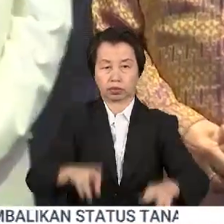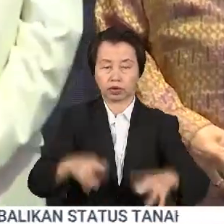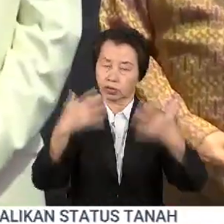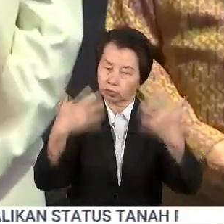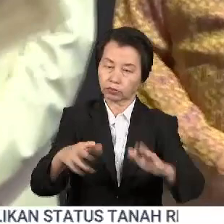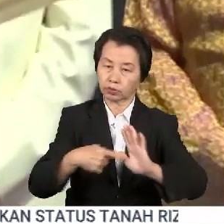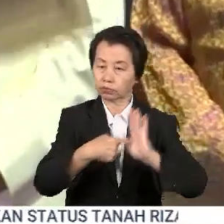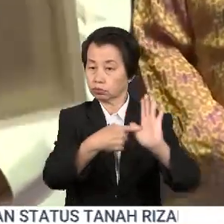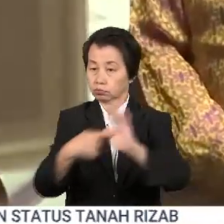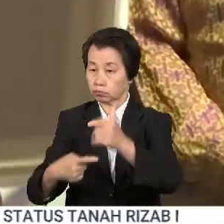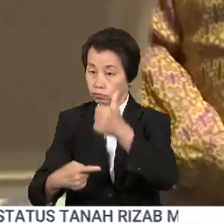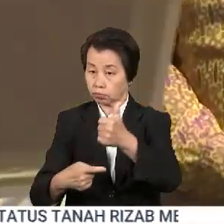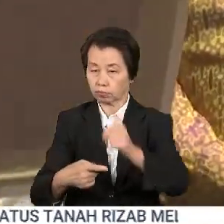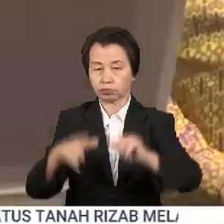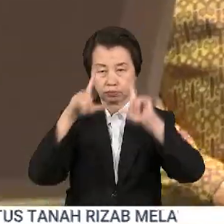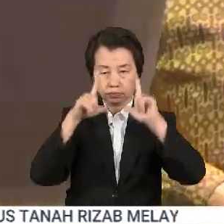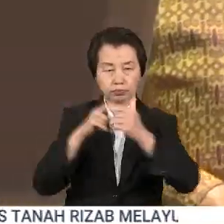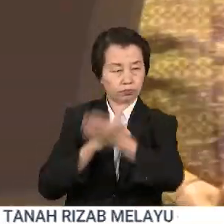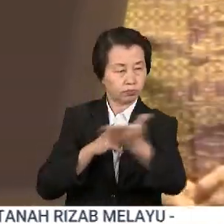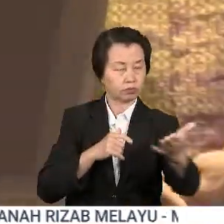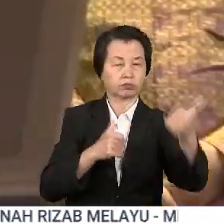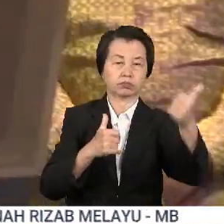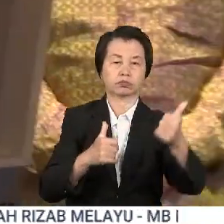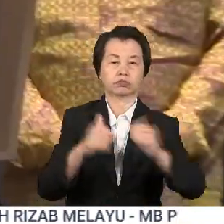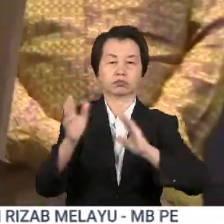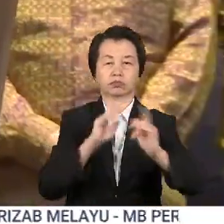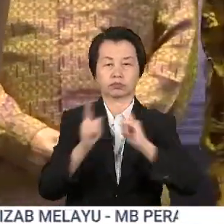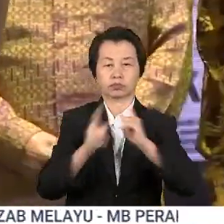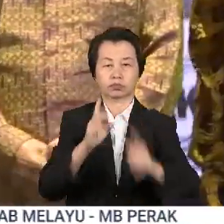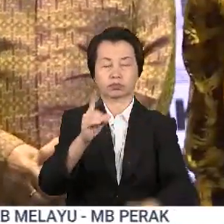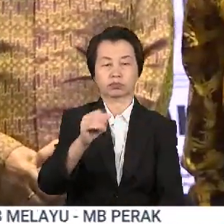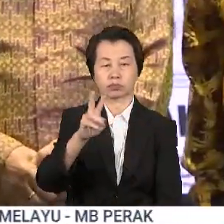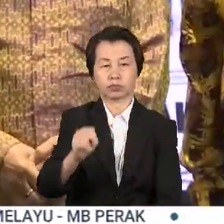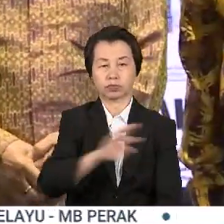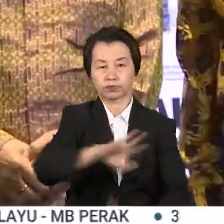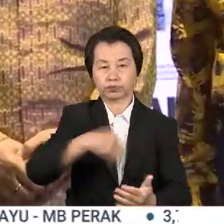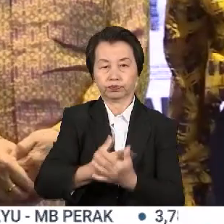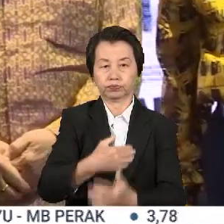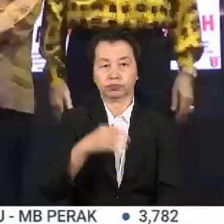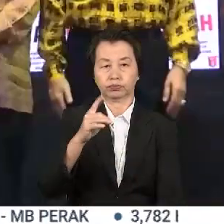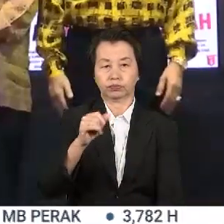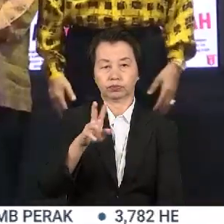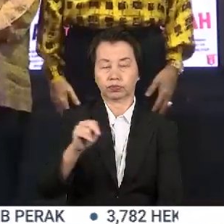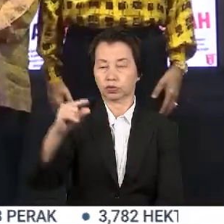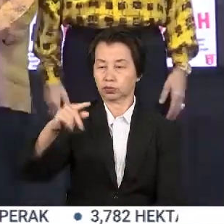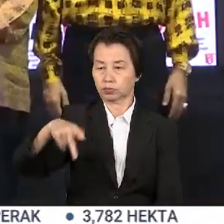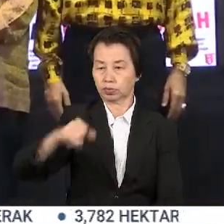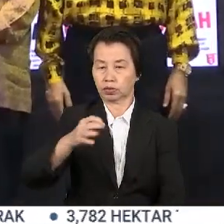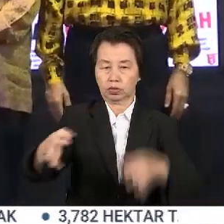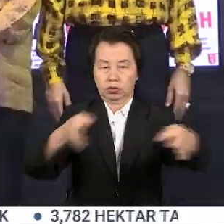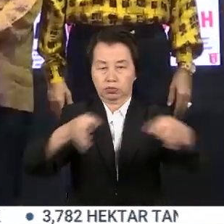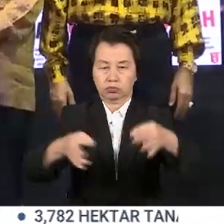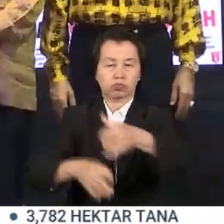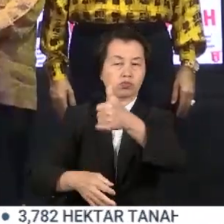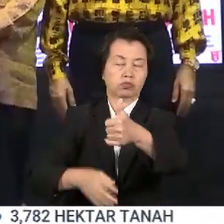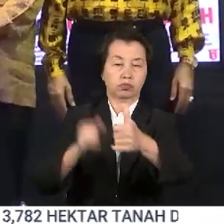telah mempamerkan kredibiliti masing-masing sepanjang persidangan DUN kali ini. Kesemua adun GPS telah menyampaikan hujah dengan bernas